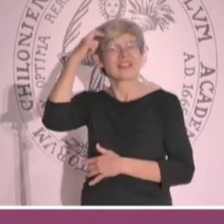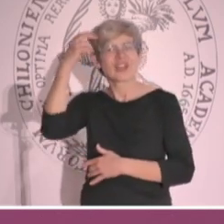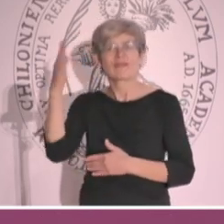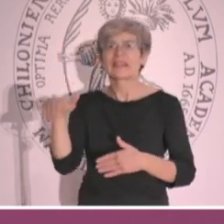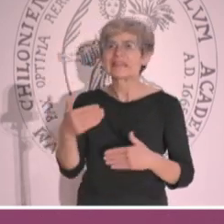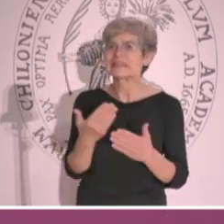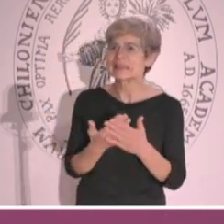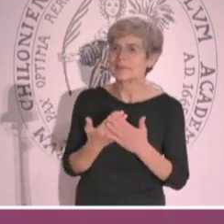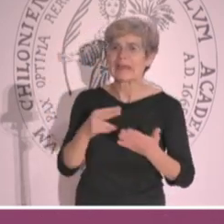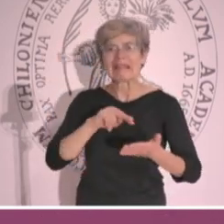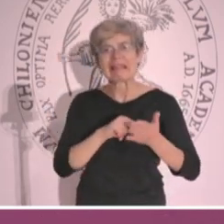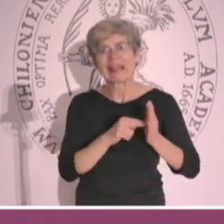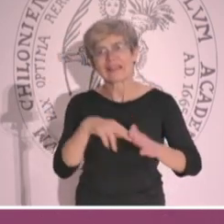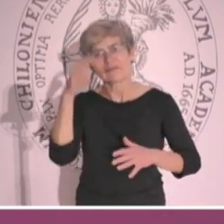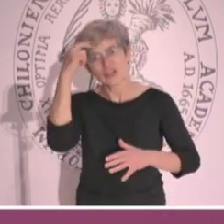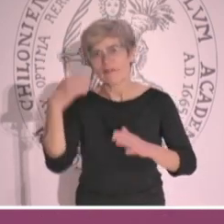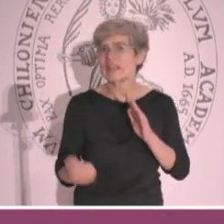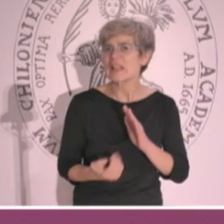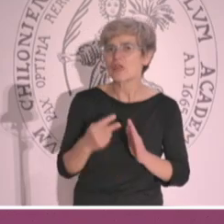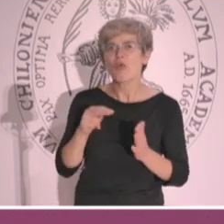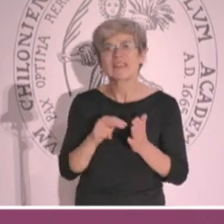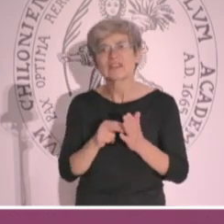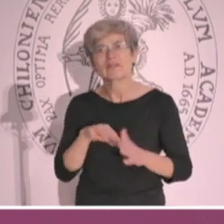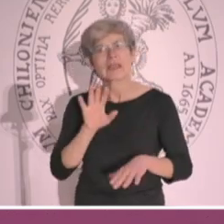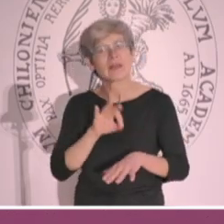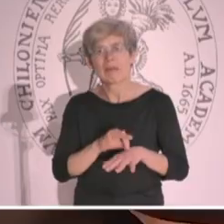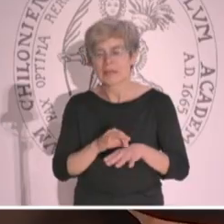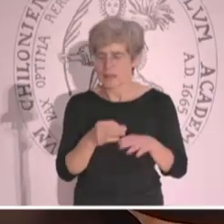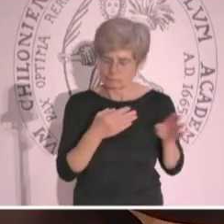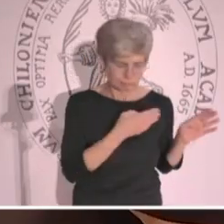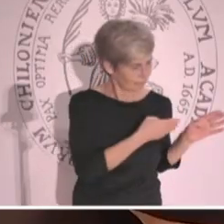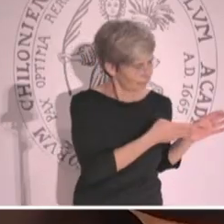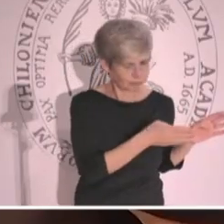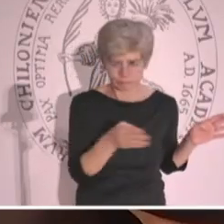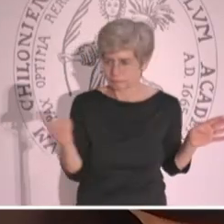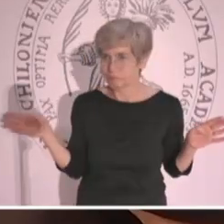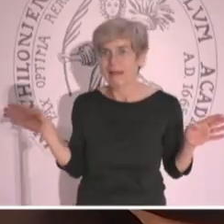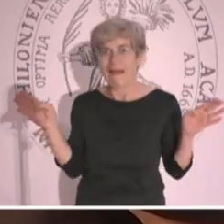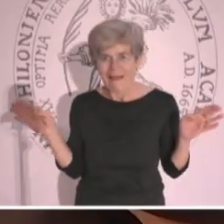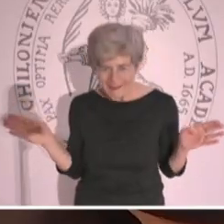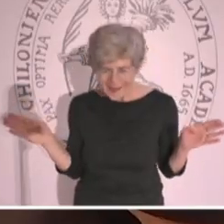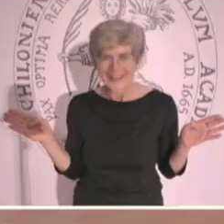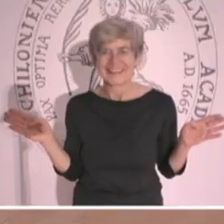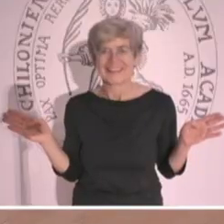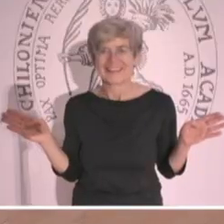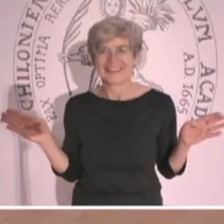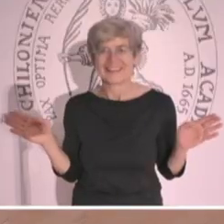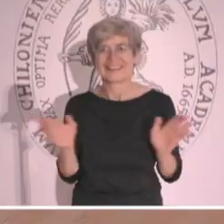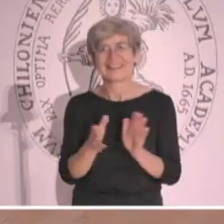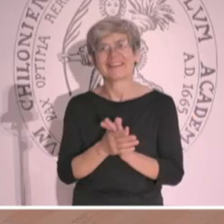Wissenschaften, die Naturwissenschaften und die Medizin. Das heißt, wir haben ein breites Spektrum von verschiedenen